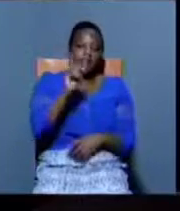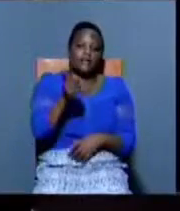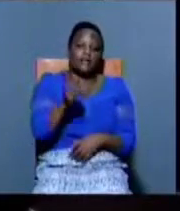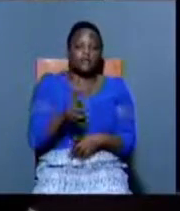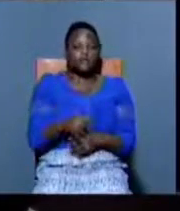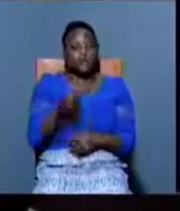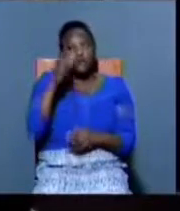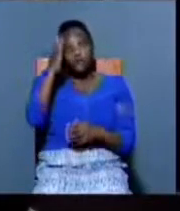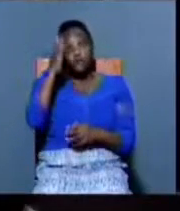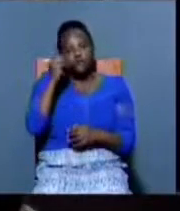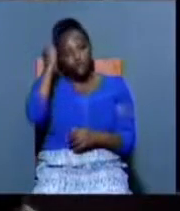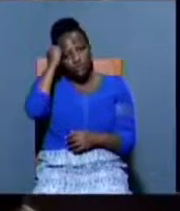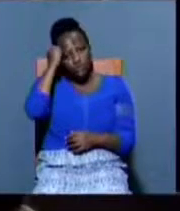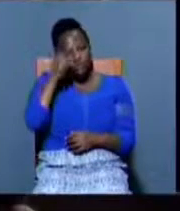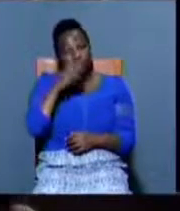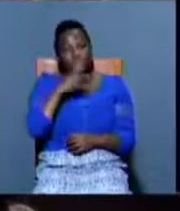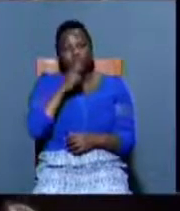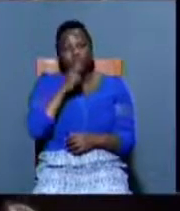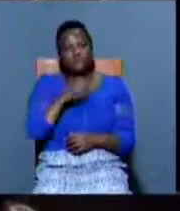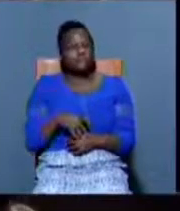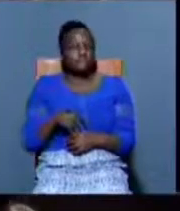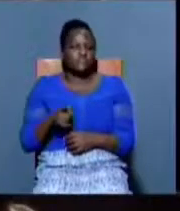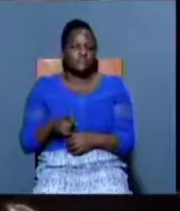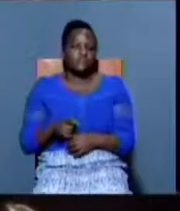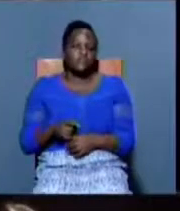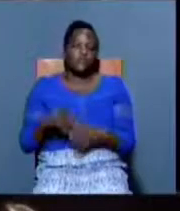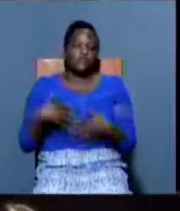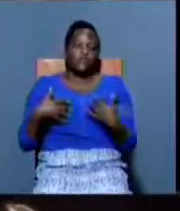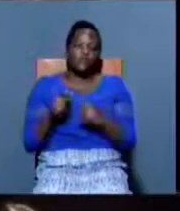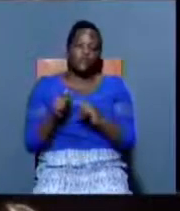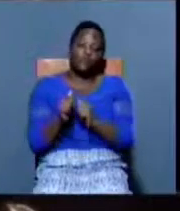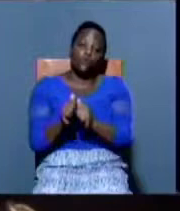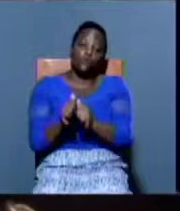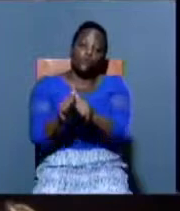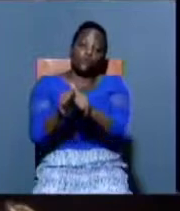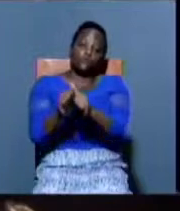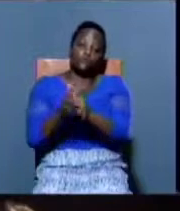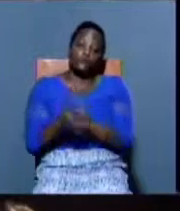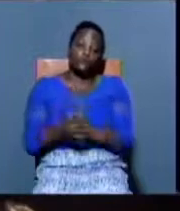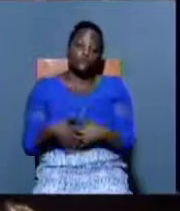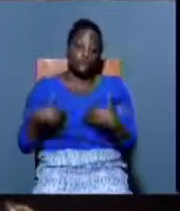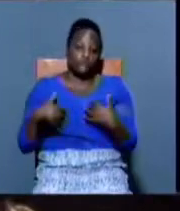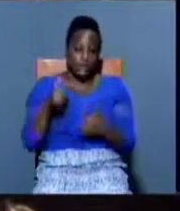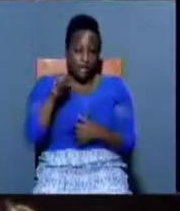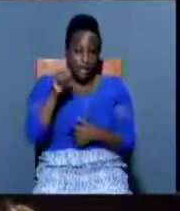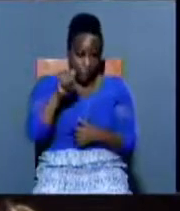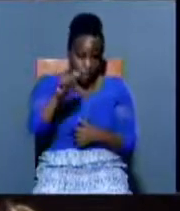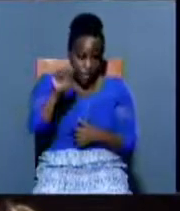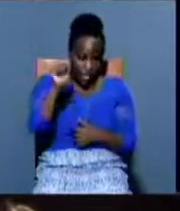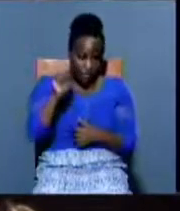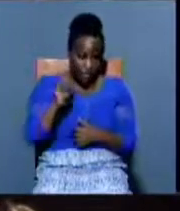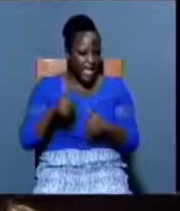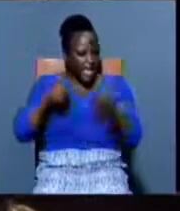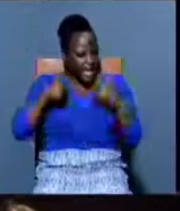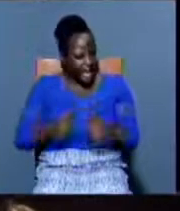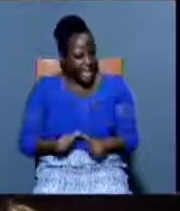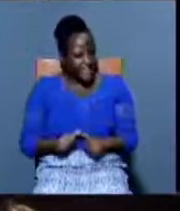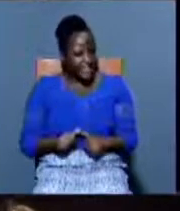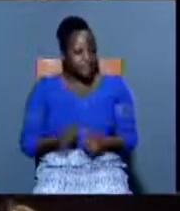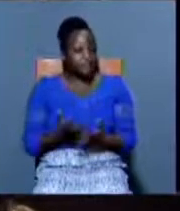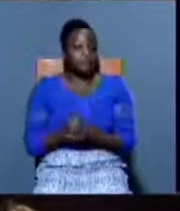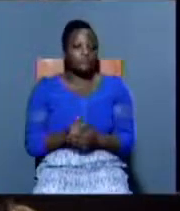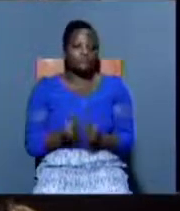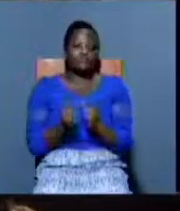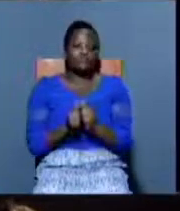anamkumbusha mwanaume. Mwanaume, unataka kuongoza unavyotaka wewe? Kama unataka kuongoza unavyotaka wewe, ni lazima usababishe